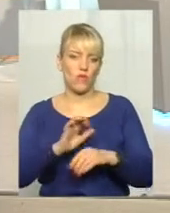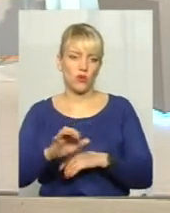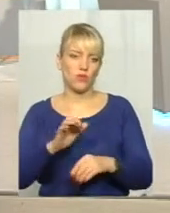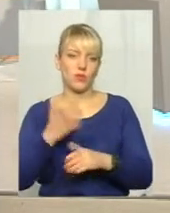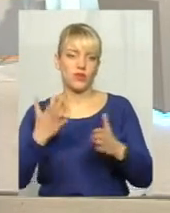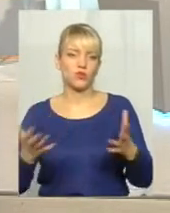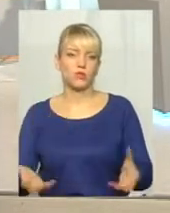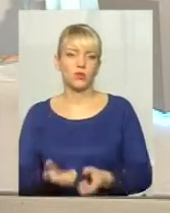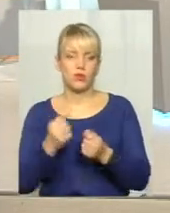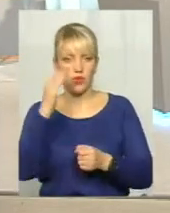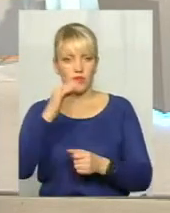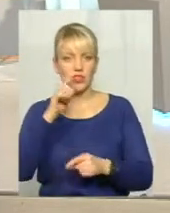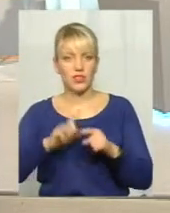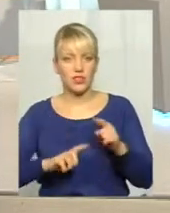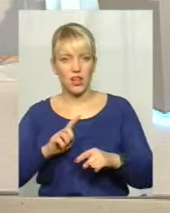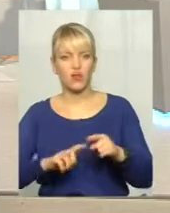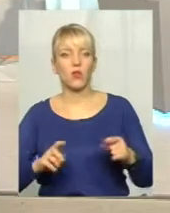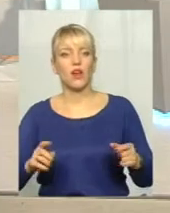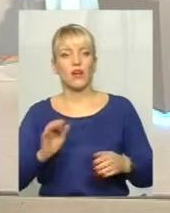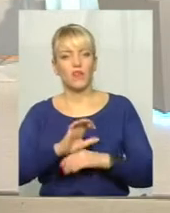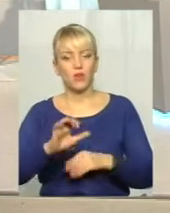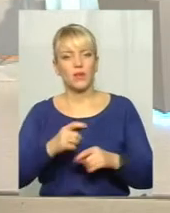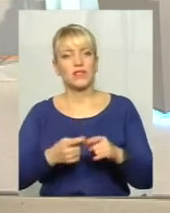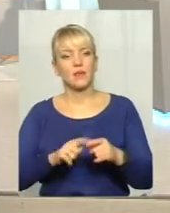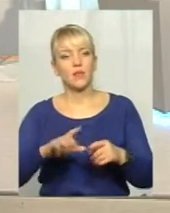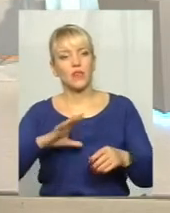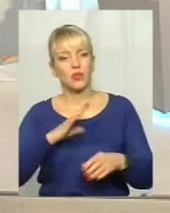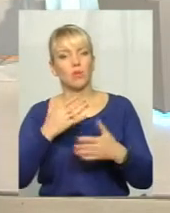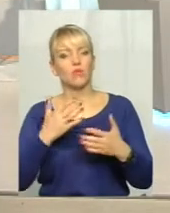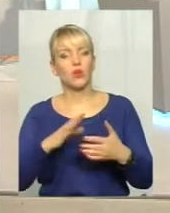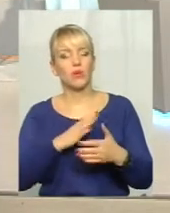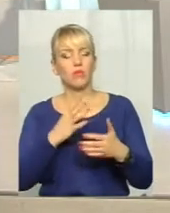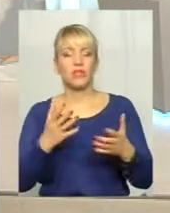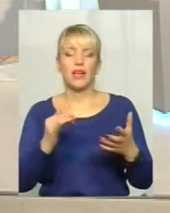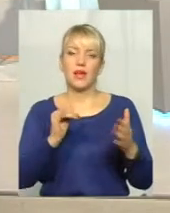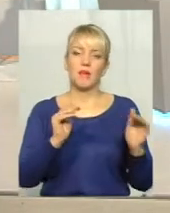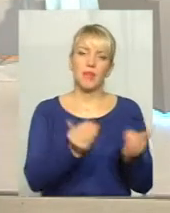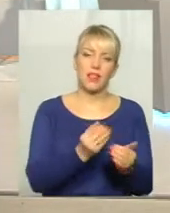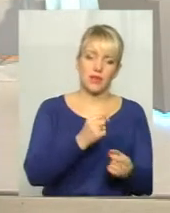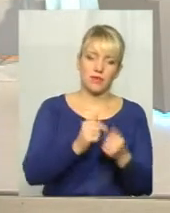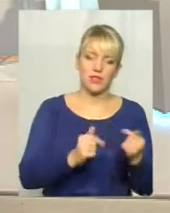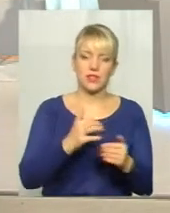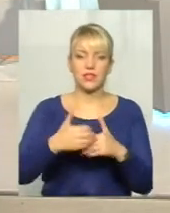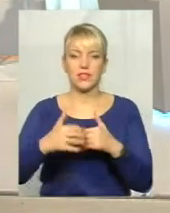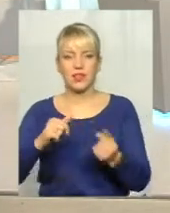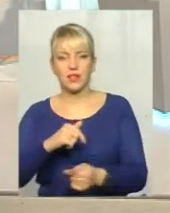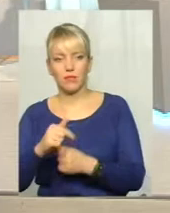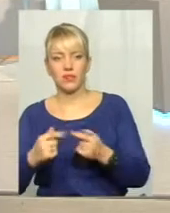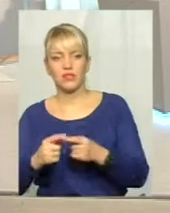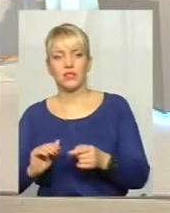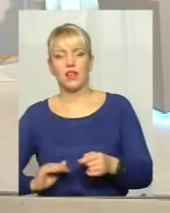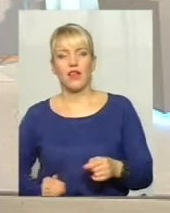вітчизняного виробника, то вона мала би бути підтримкою вітчизняного виробника будь-якого. І малий бізнес, і середній бізнес, і той